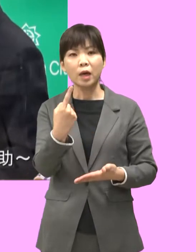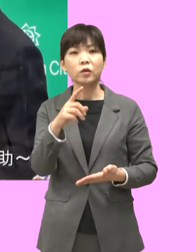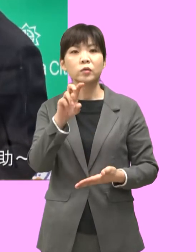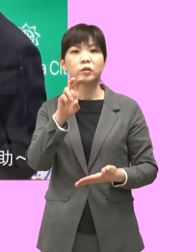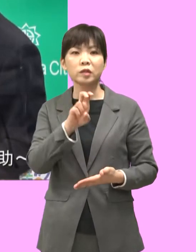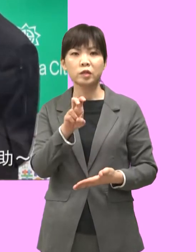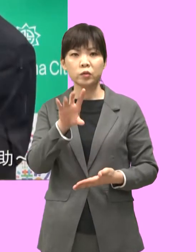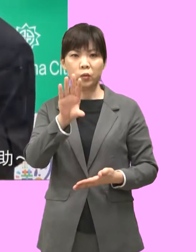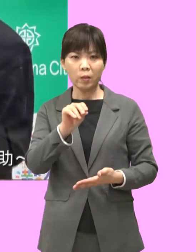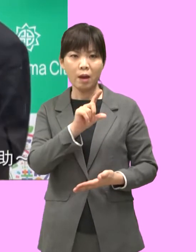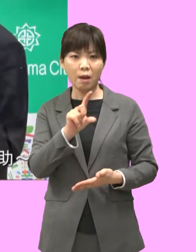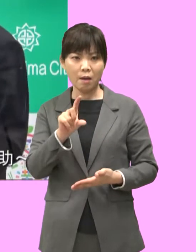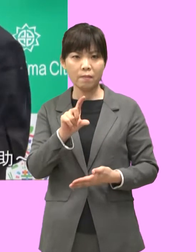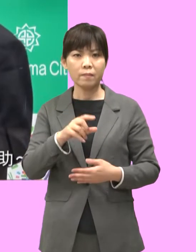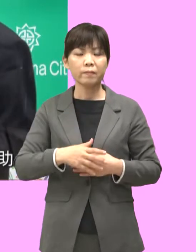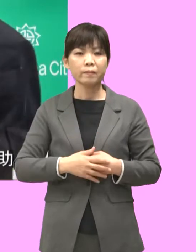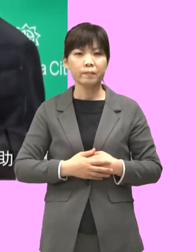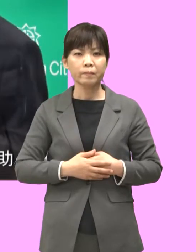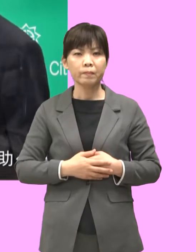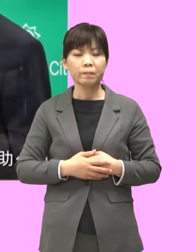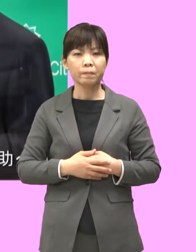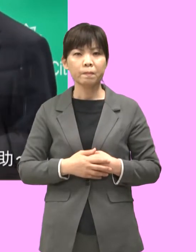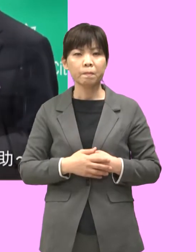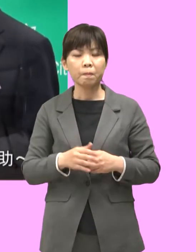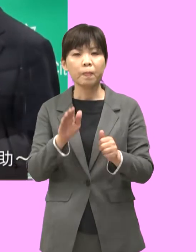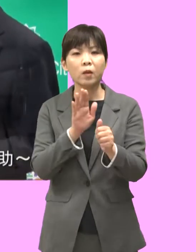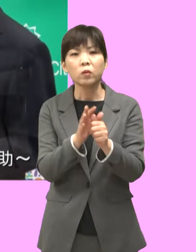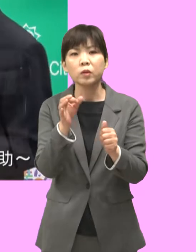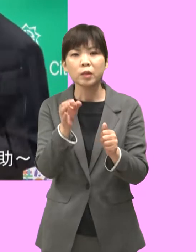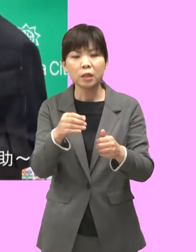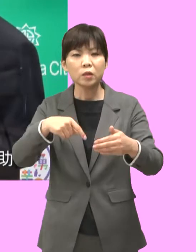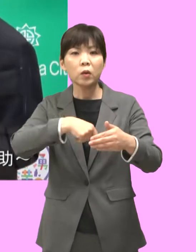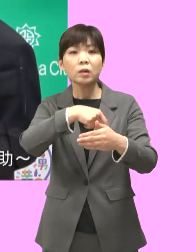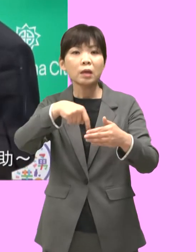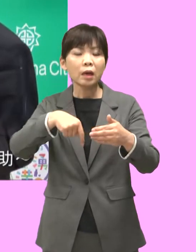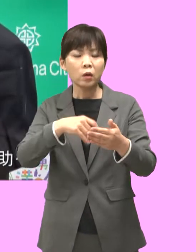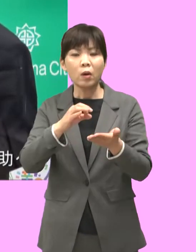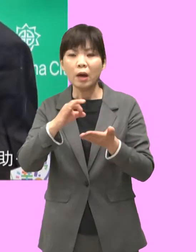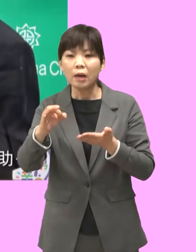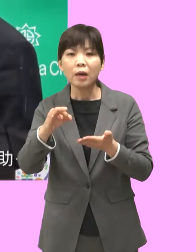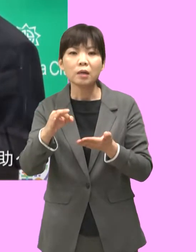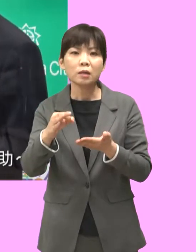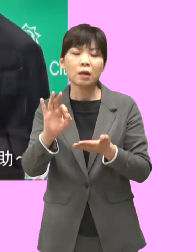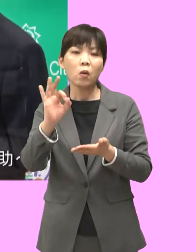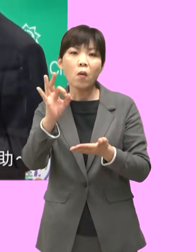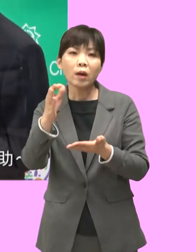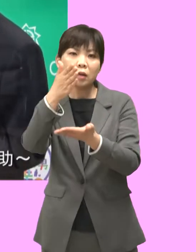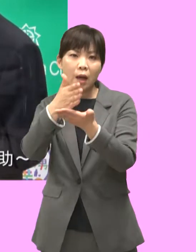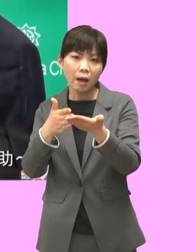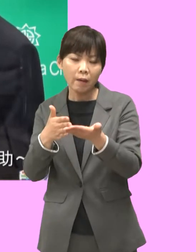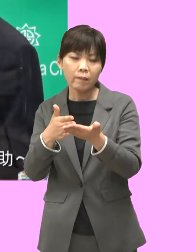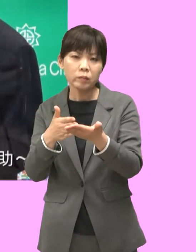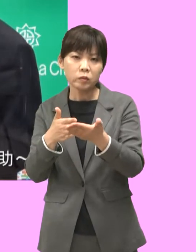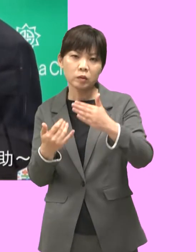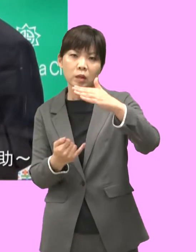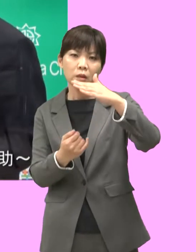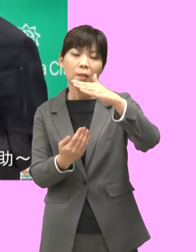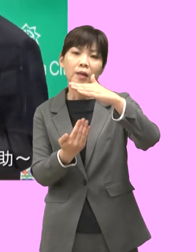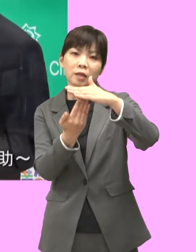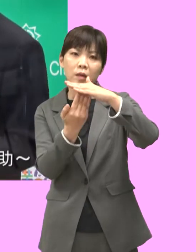補助の内容としてはですね、経費の2分の1を補助いたしまして30万を限度に交付をいた